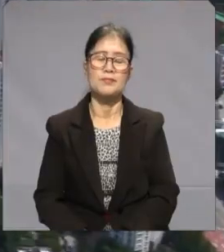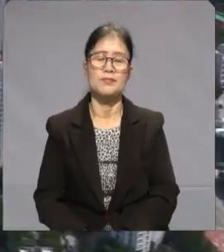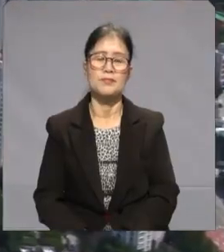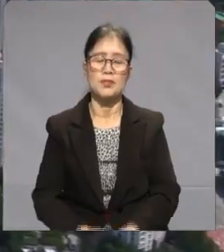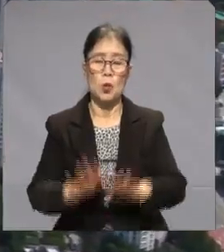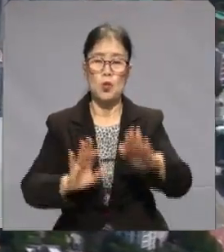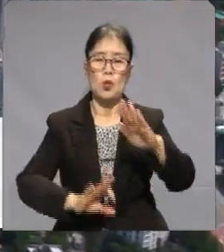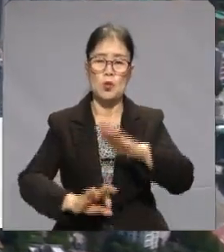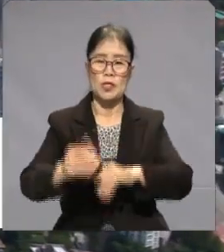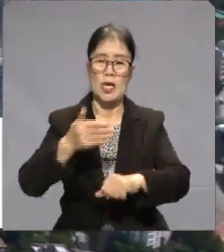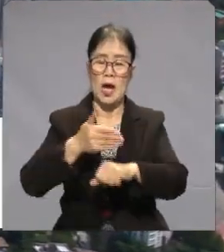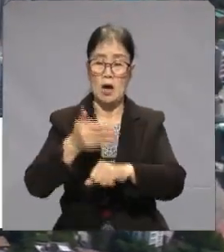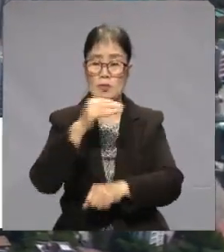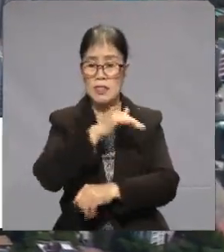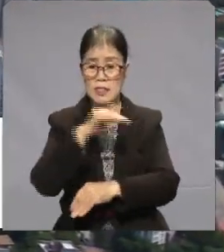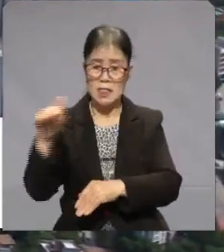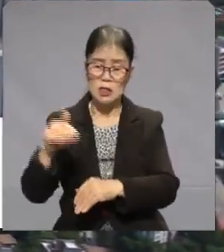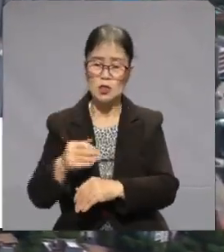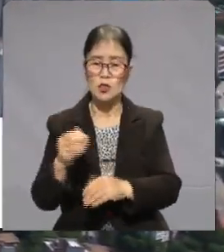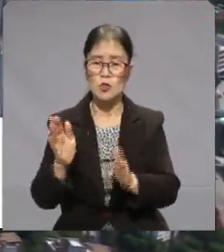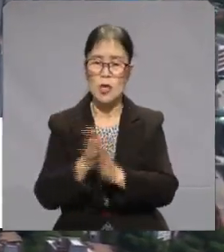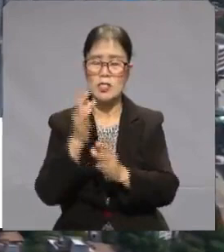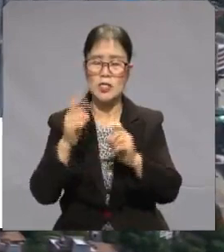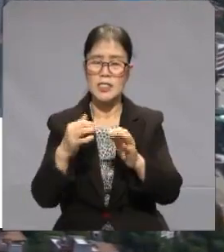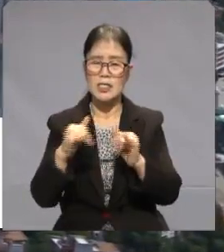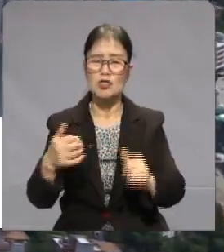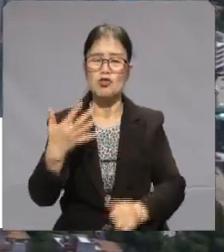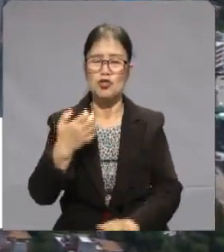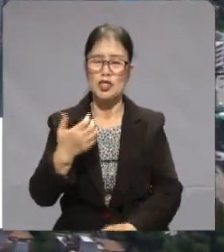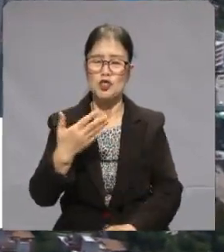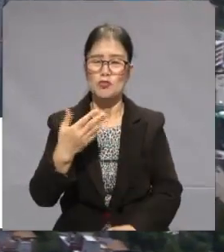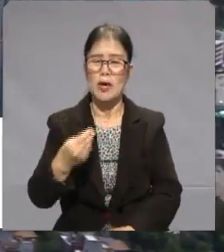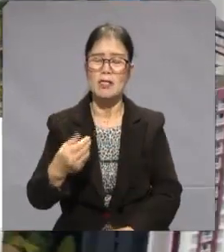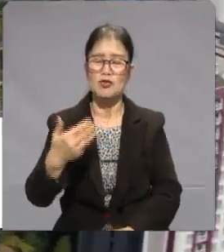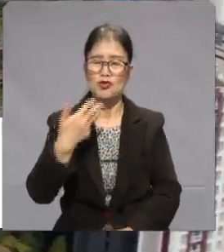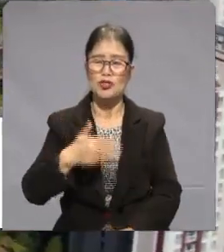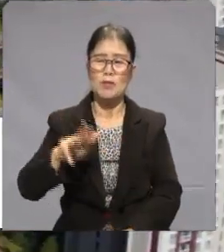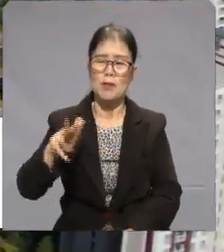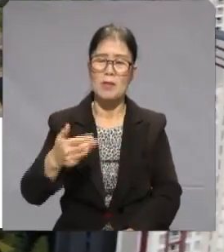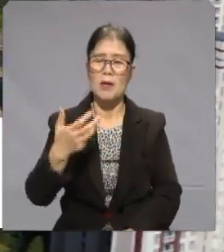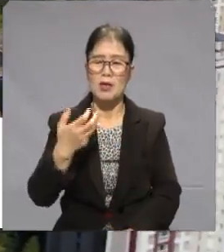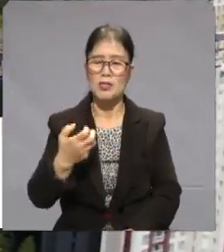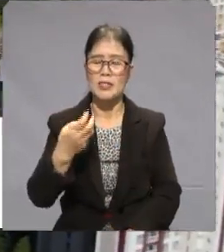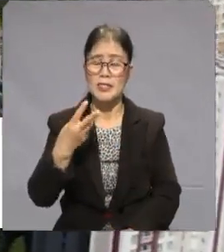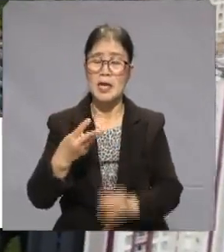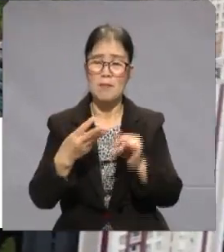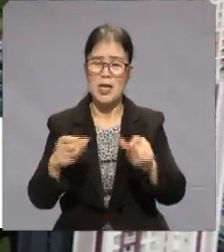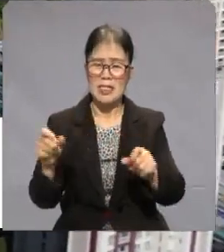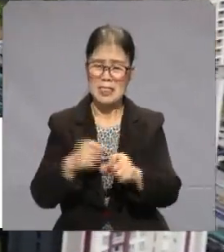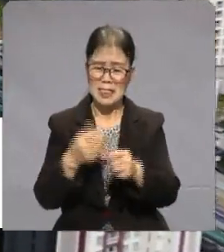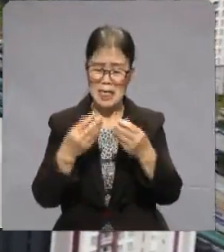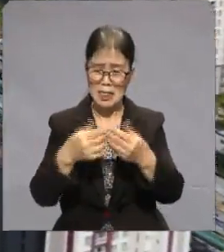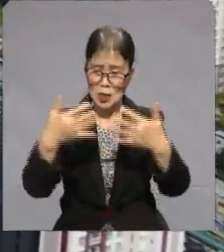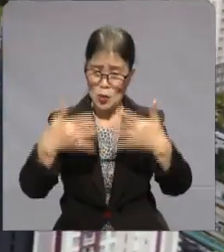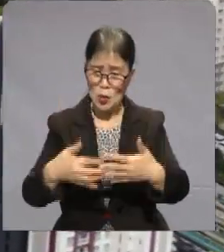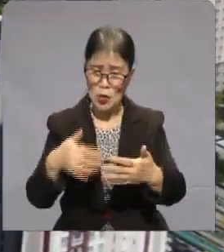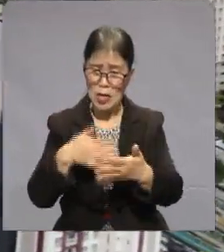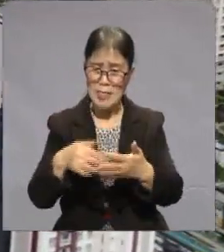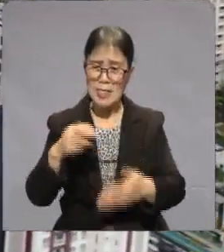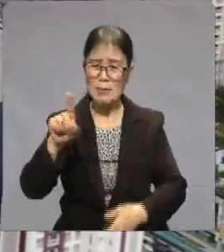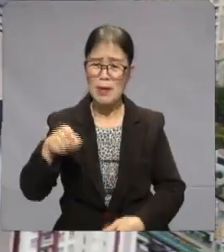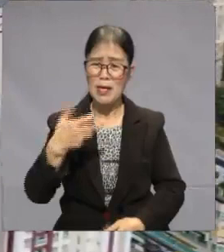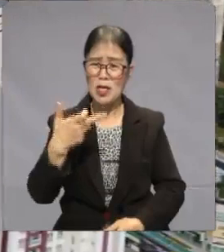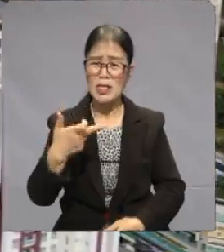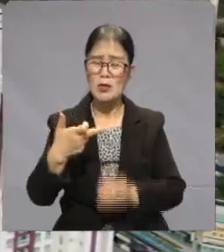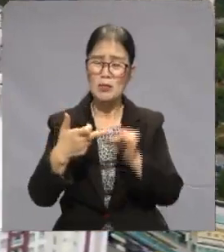오늘 오전 9시 기준 화성시 인구는 99만 9,883명입니다. 특례시 요건을 채우기까지 117명